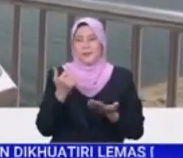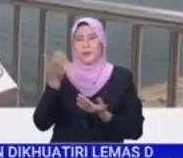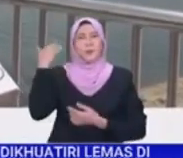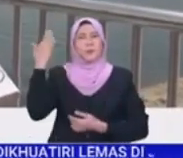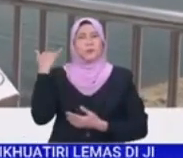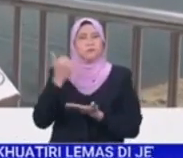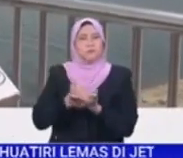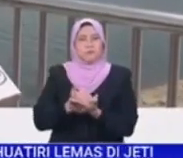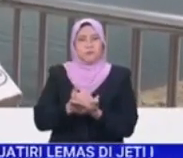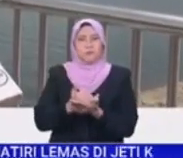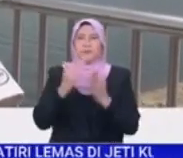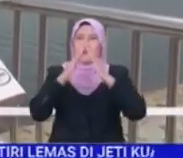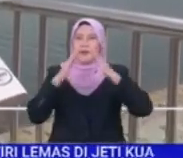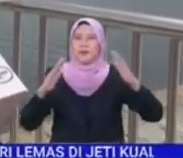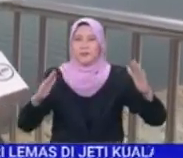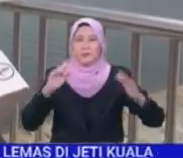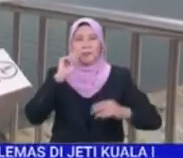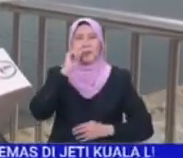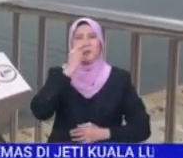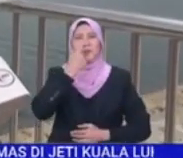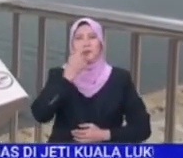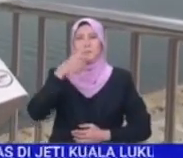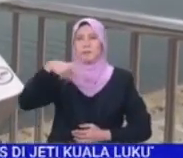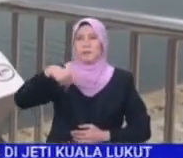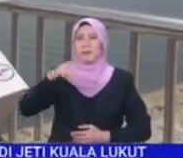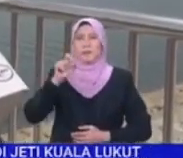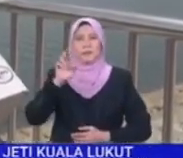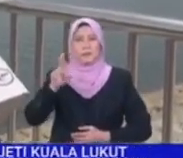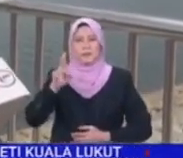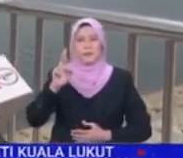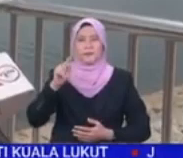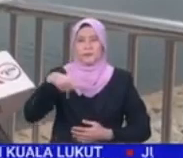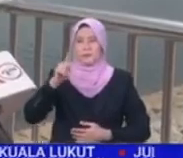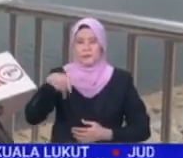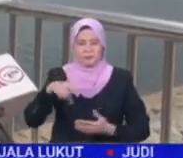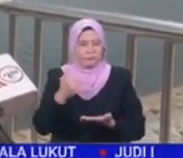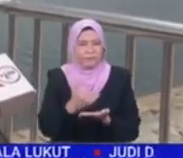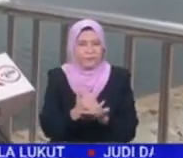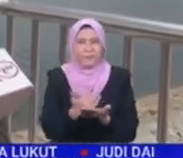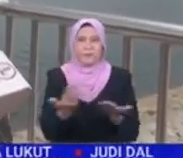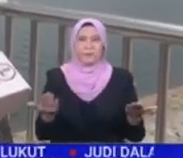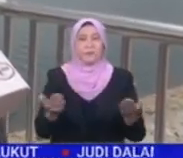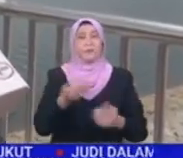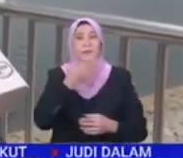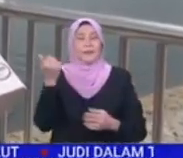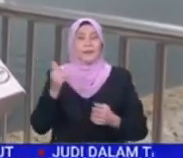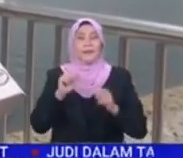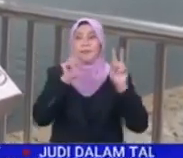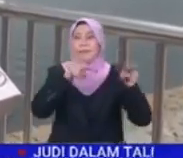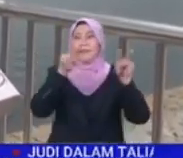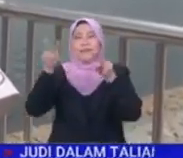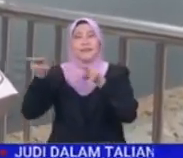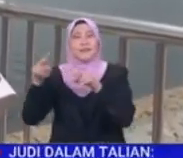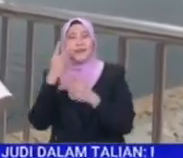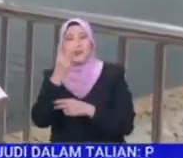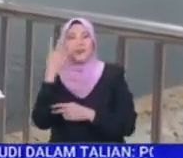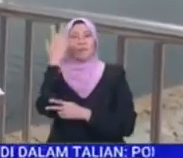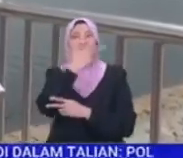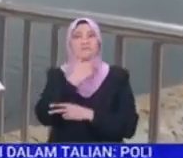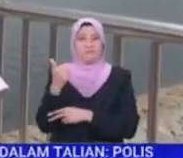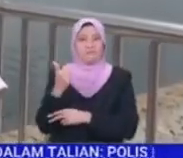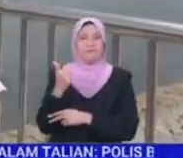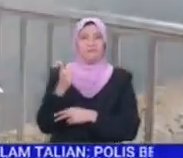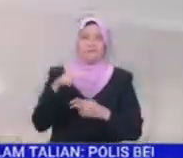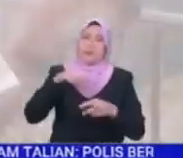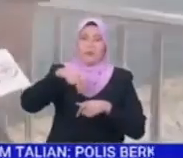anak-anak pun dah kiranya bosan dengan pdpr kita bawa dia macam lepasang lepas ha untuk tengok pemandangan apa